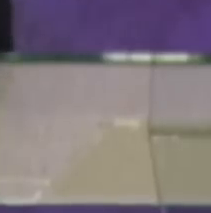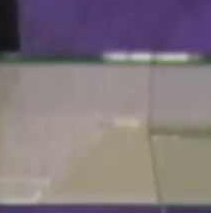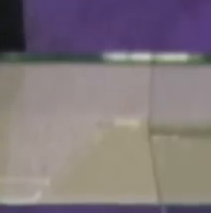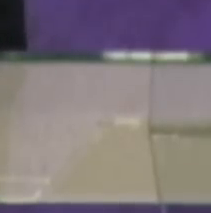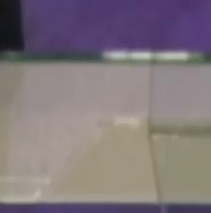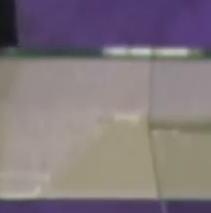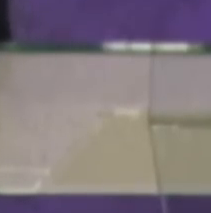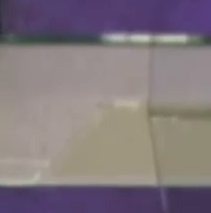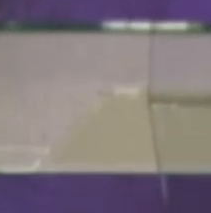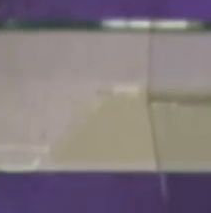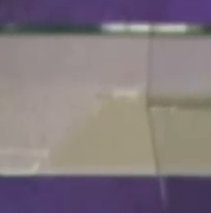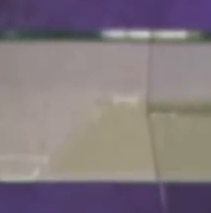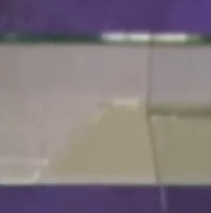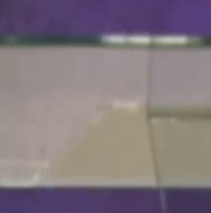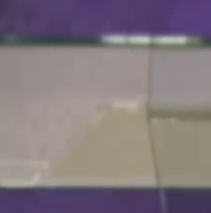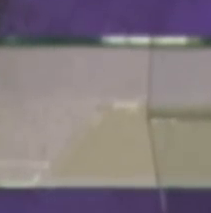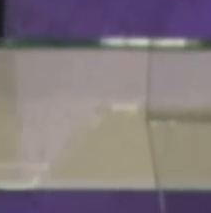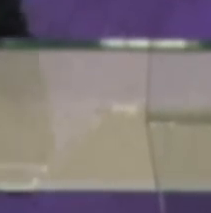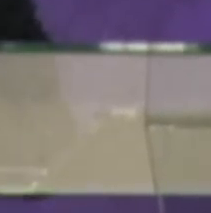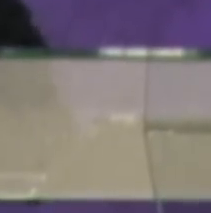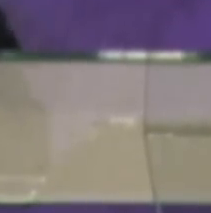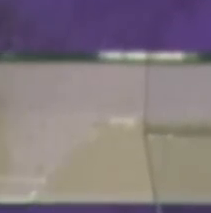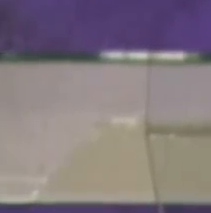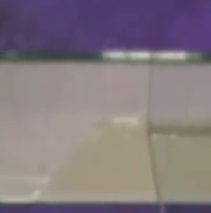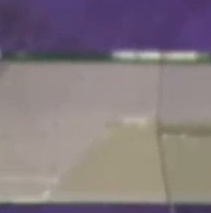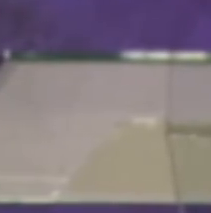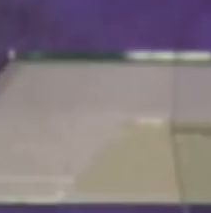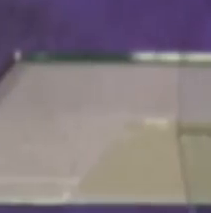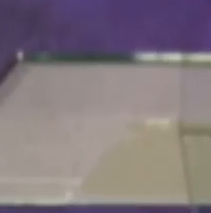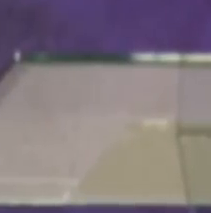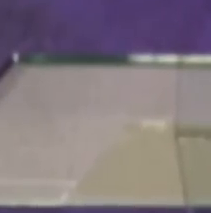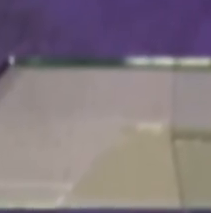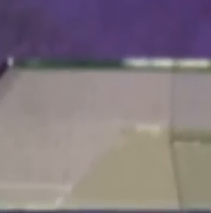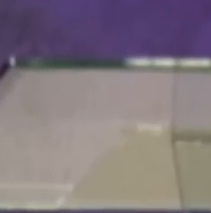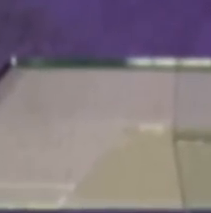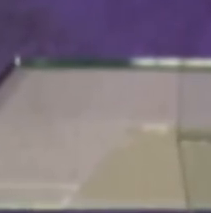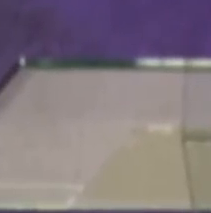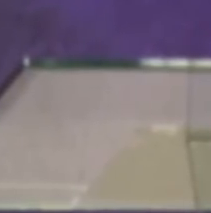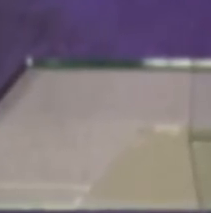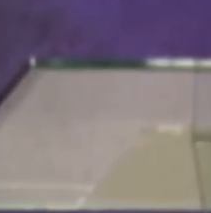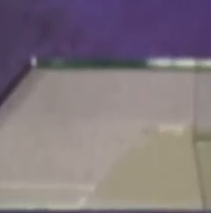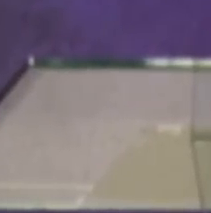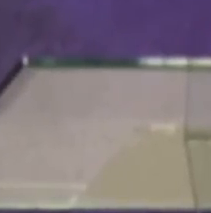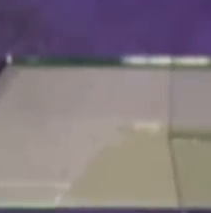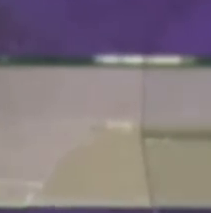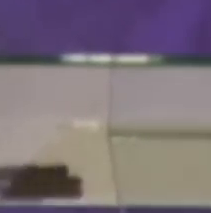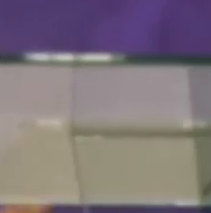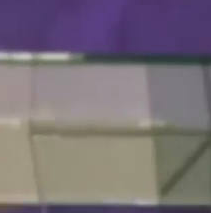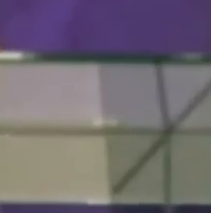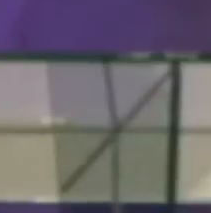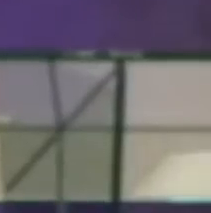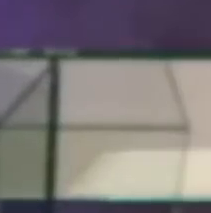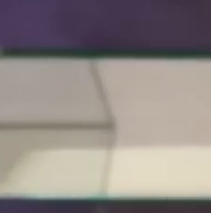Աստված ամեն մեկին անհատապես է սիրում։ Մարդիկ այդ հոսքային գծի, հայերեն ասեմ, կանվերի վրայից